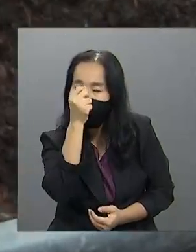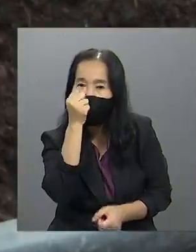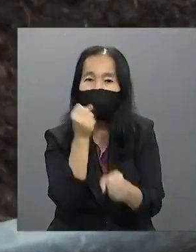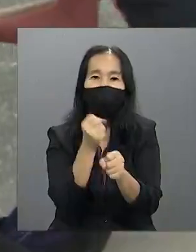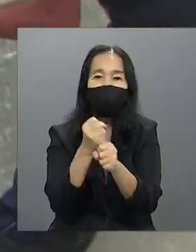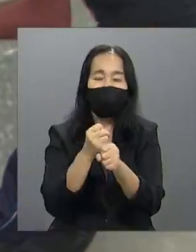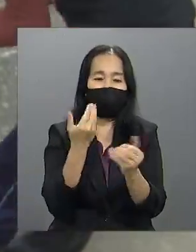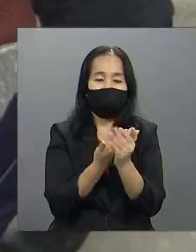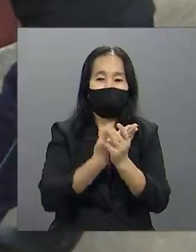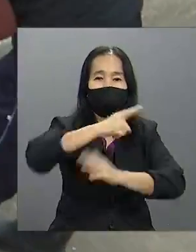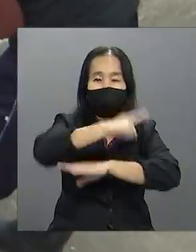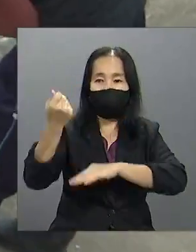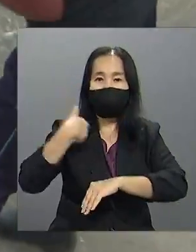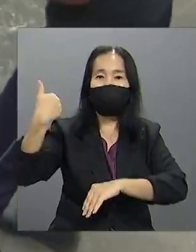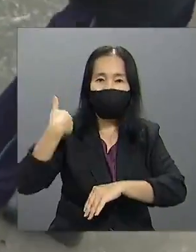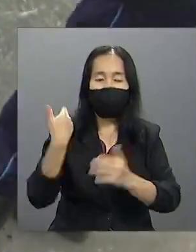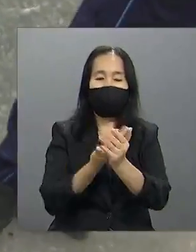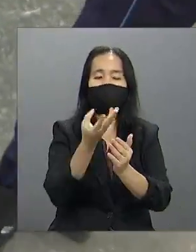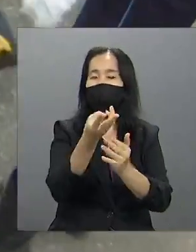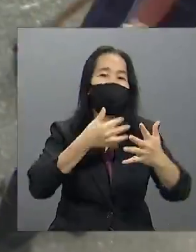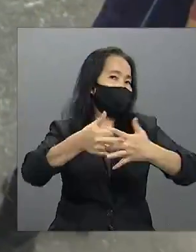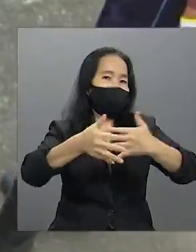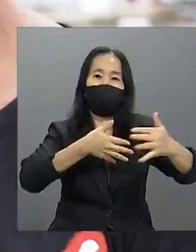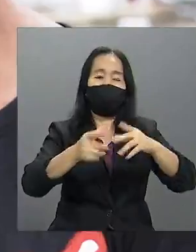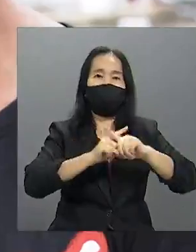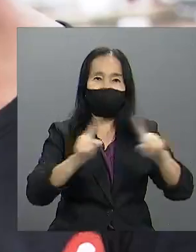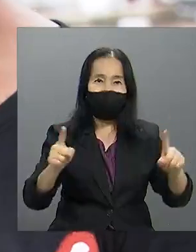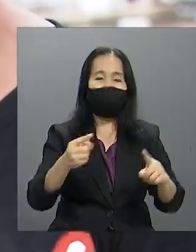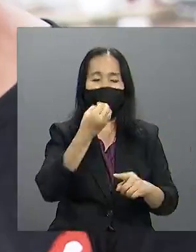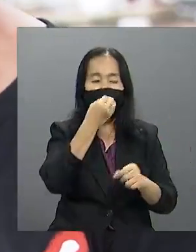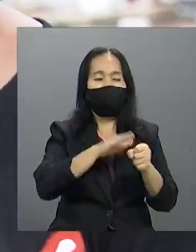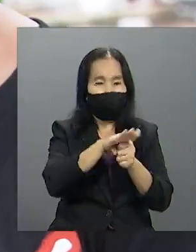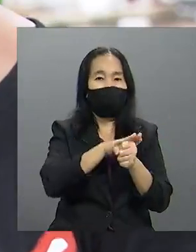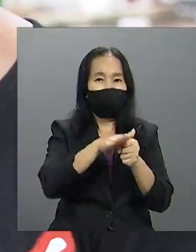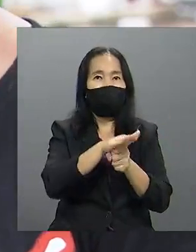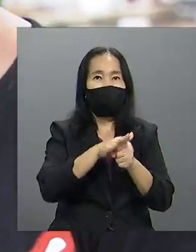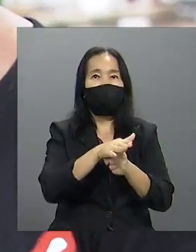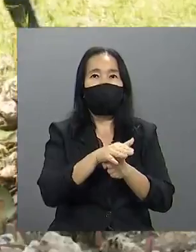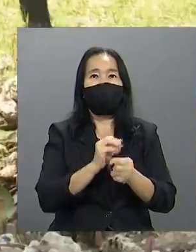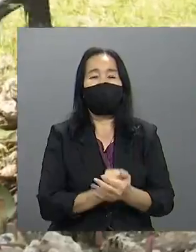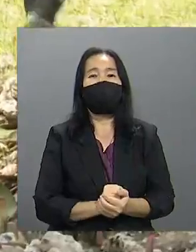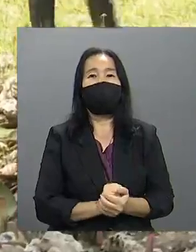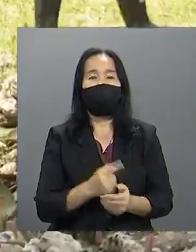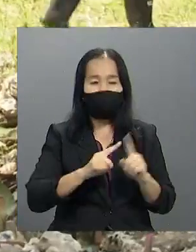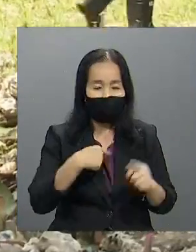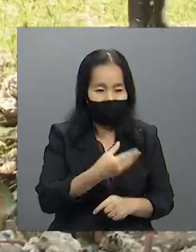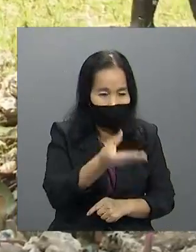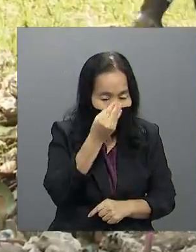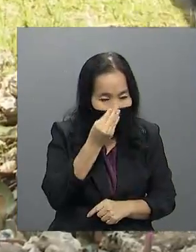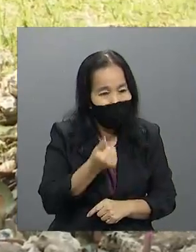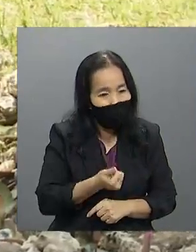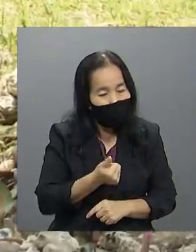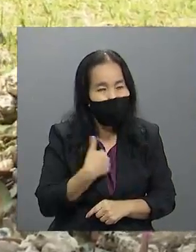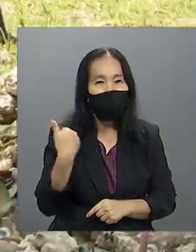ต่อว่ามันเงินน้อยหน่อยแต่ว่าก็ยังมีพอใช้พอกินนะคะพี่ก็อยากให้แบบมีแบบนี้บ่อยๆอะค่ะพี่